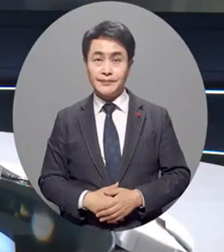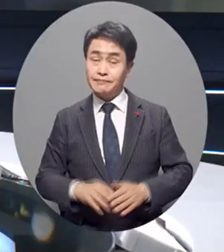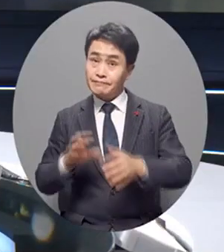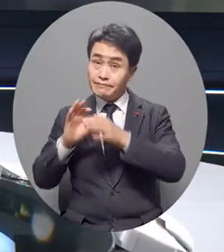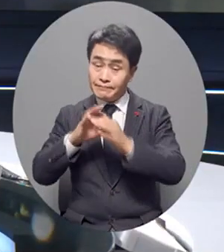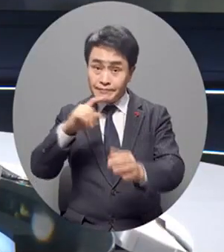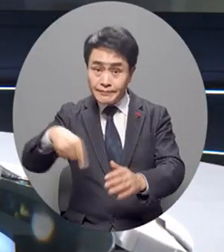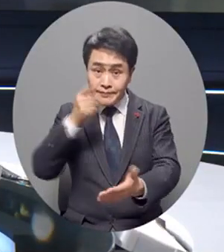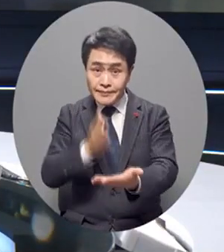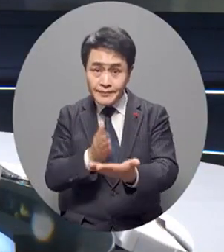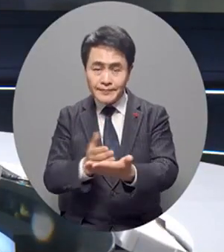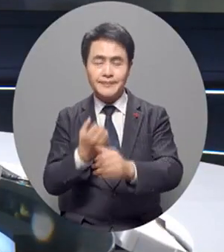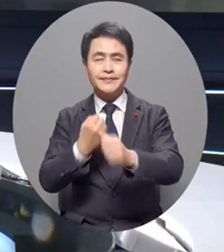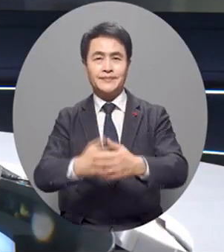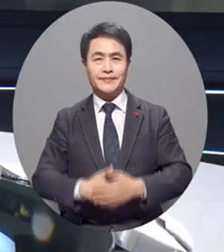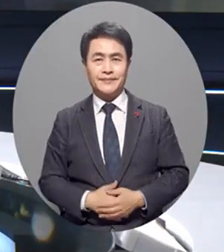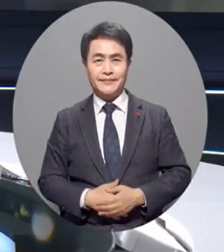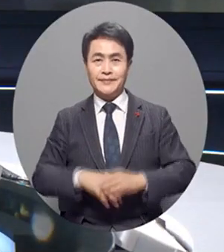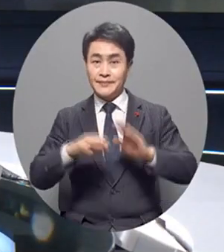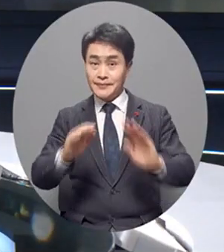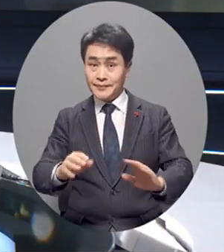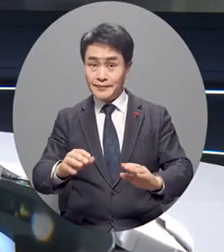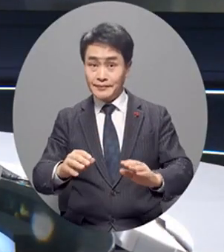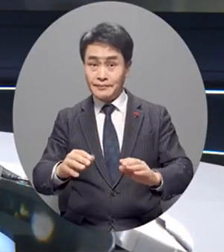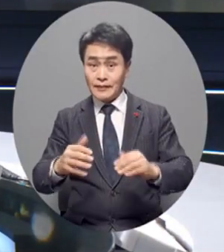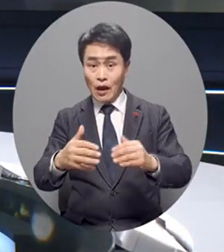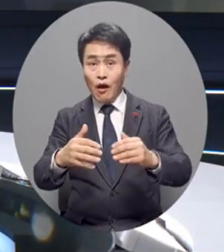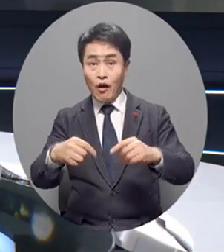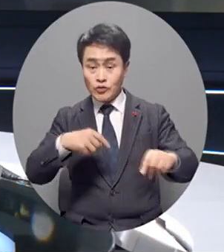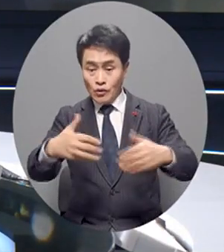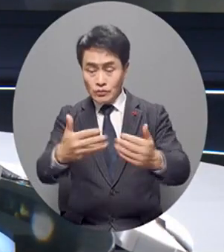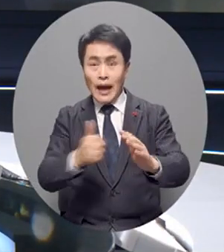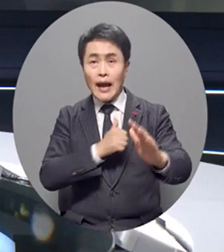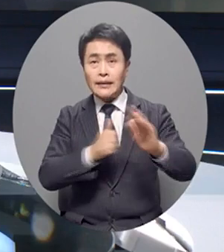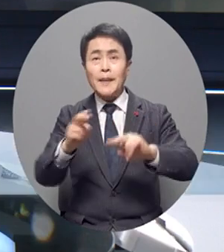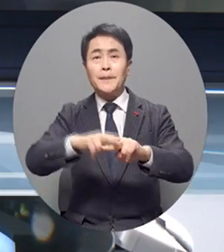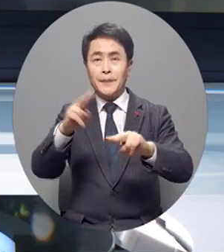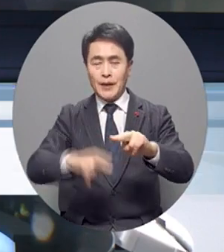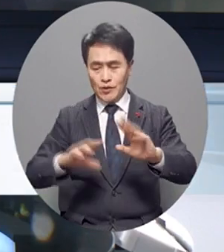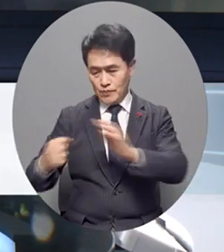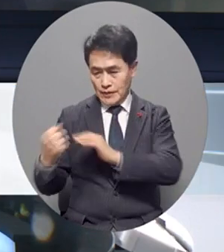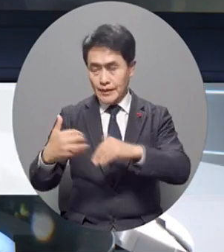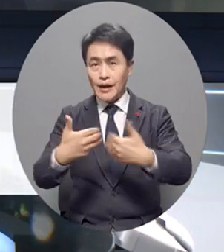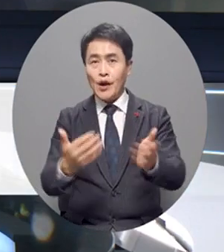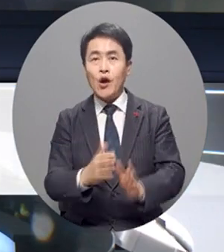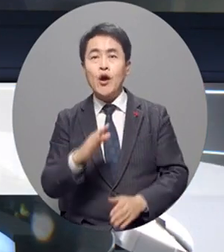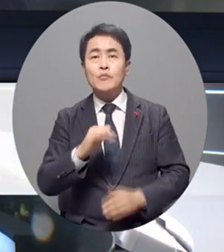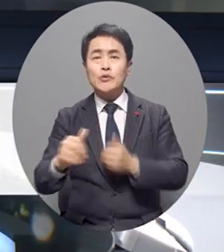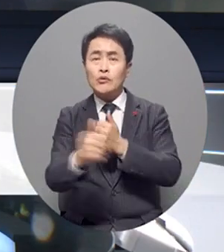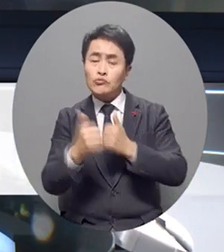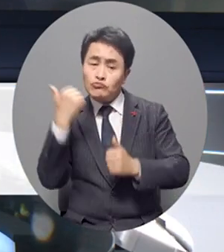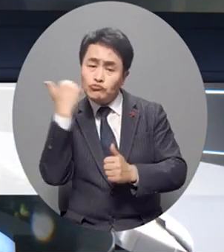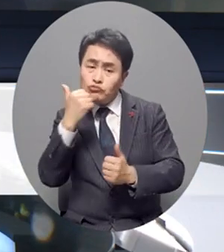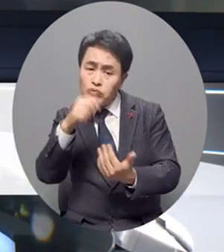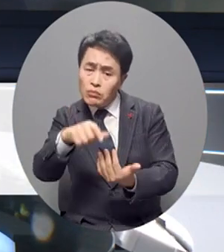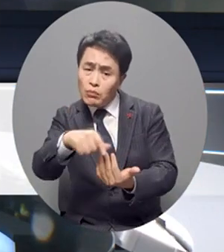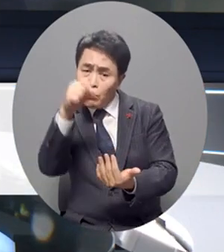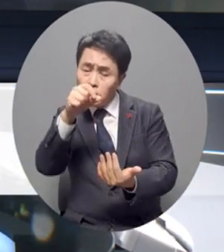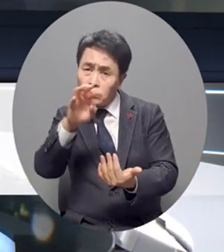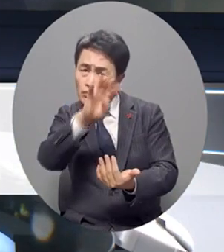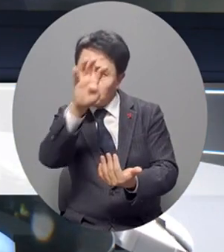계속해서 다음 소식 전해드리겠습니다. 당대표가 사퇴한 국민의힘이 오늘 비대위원장으로 누구를 뽑을지에